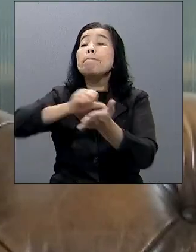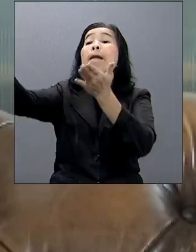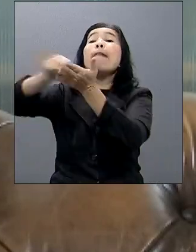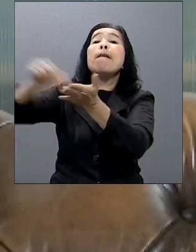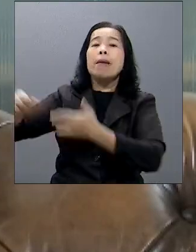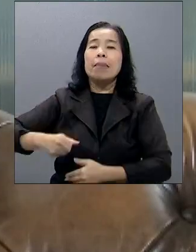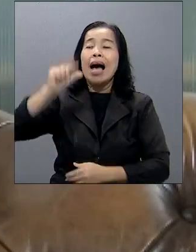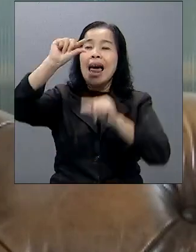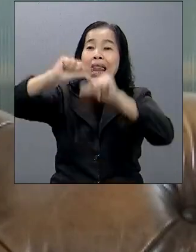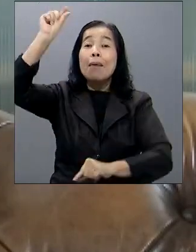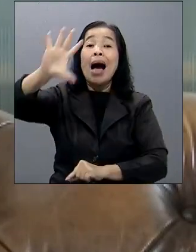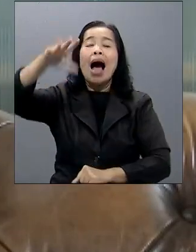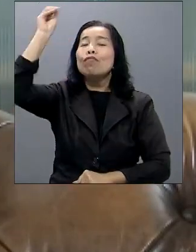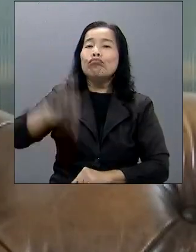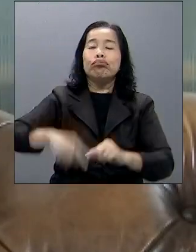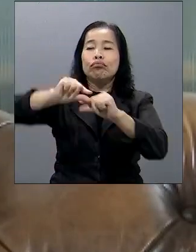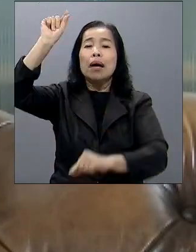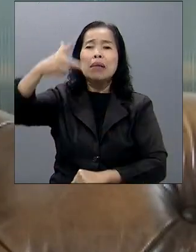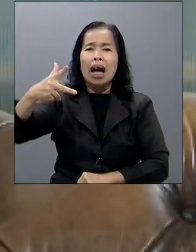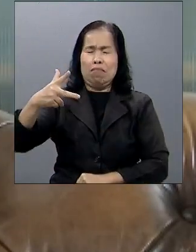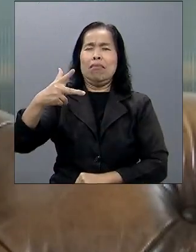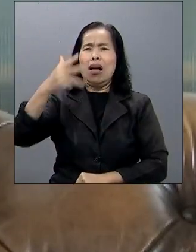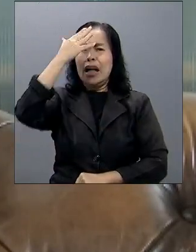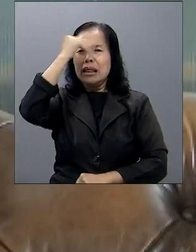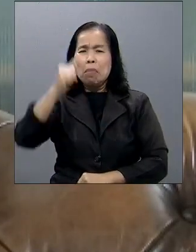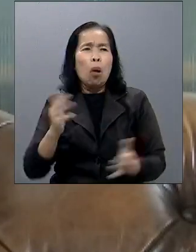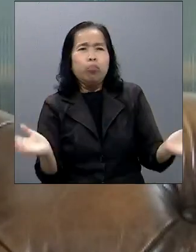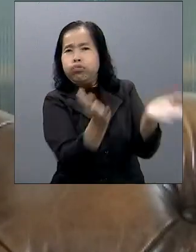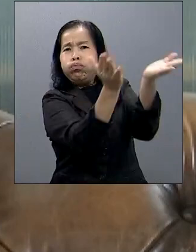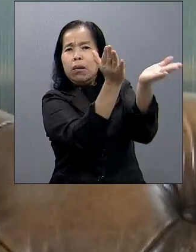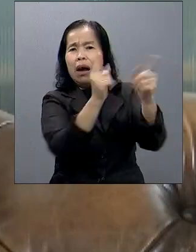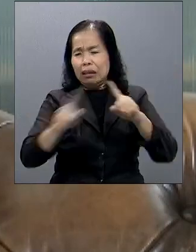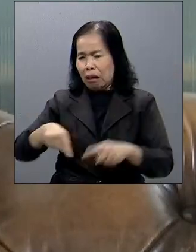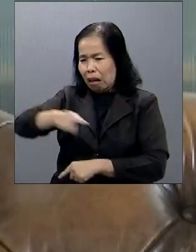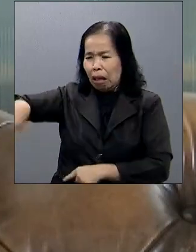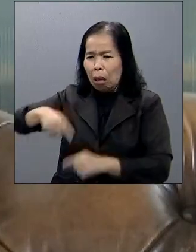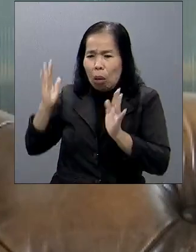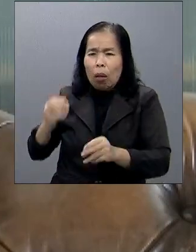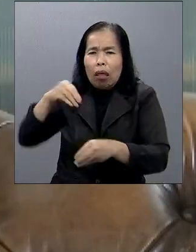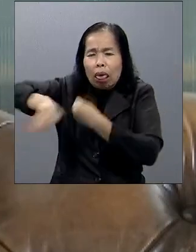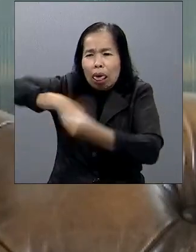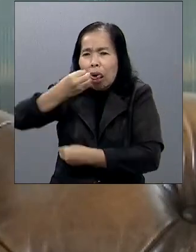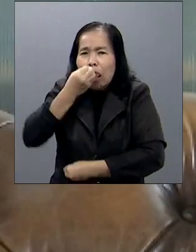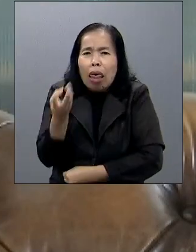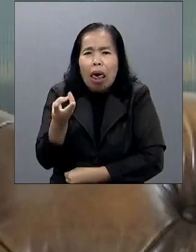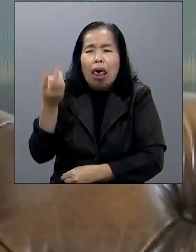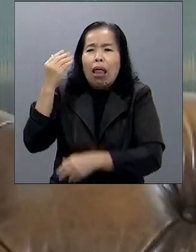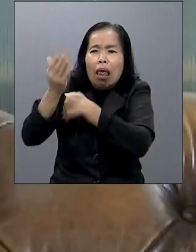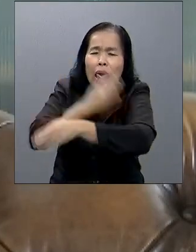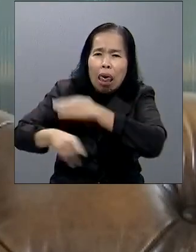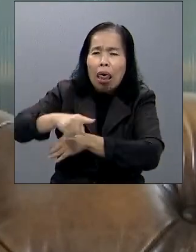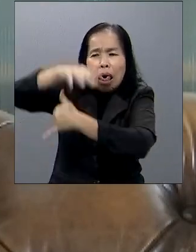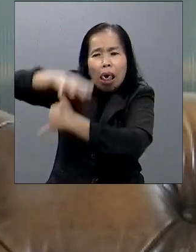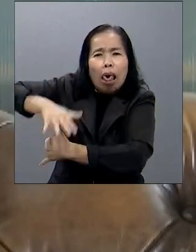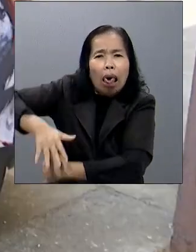ครับลงโทษแต่คนที่มีทางสู้น้อยมีโอกาสน้อยรังแกแต่ค